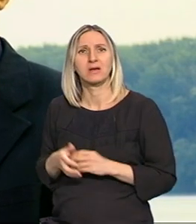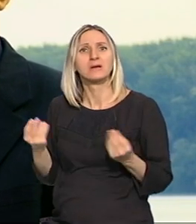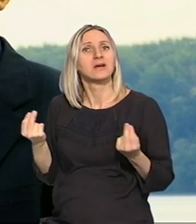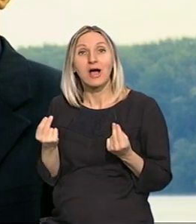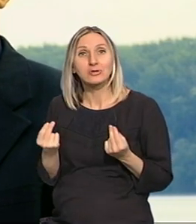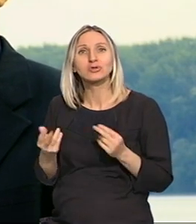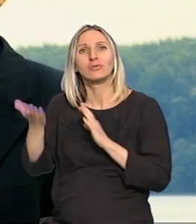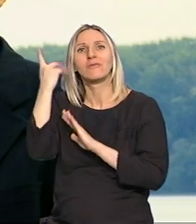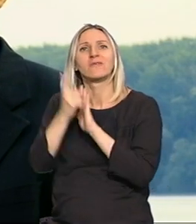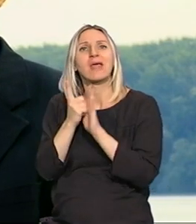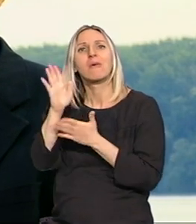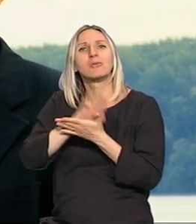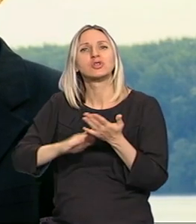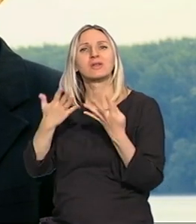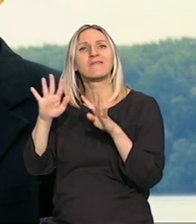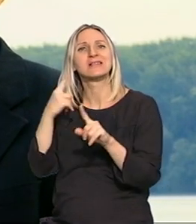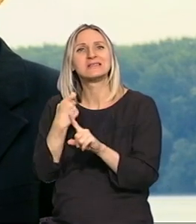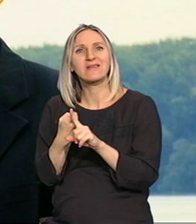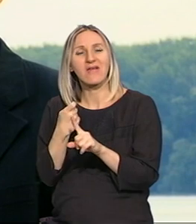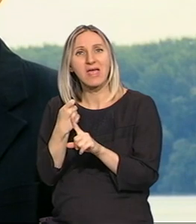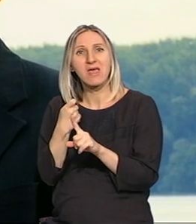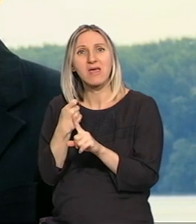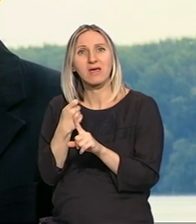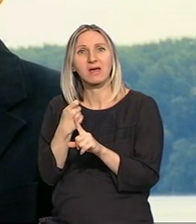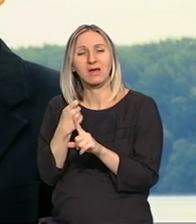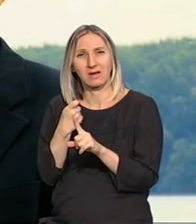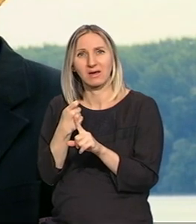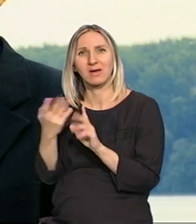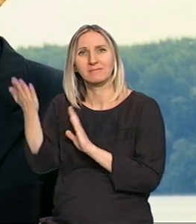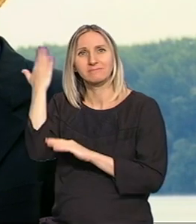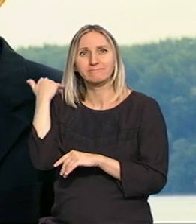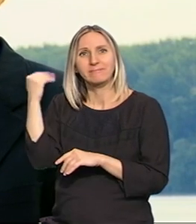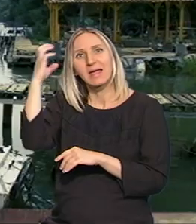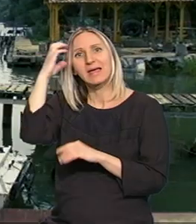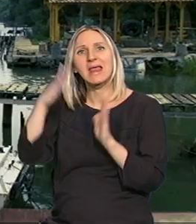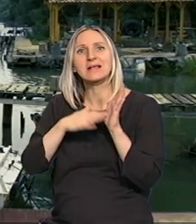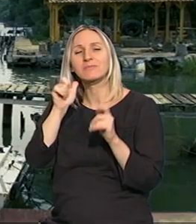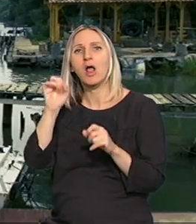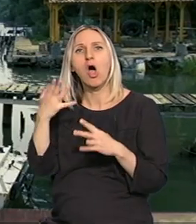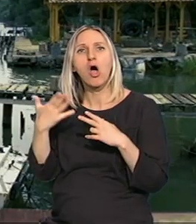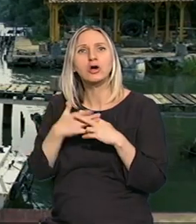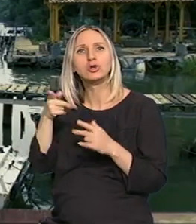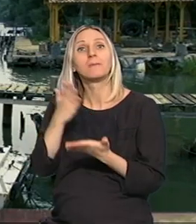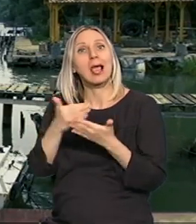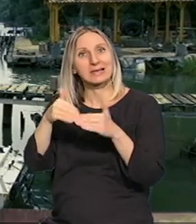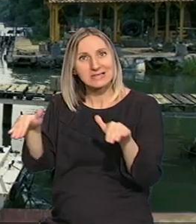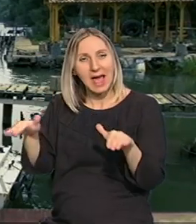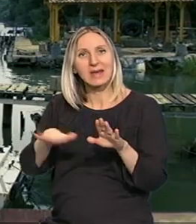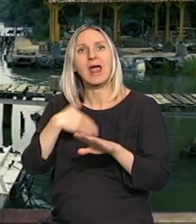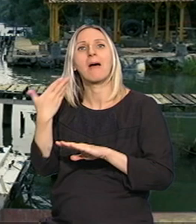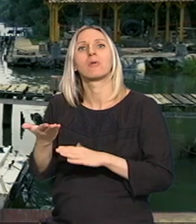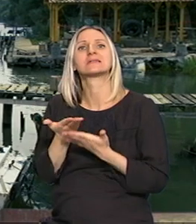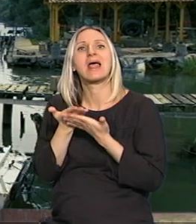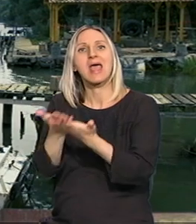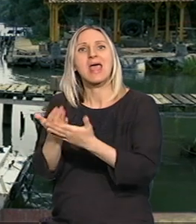nekada, još početkom 19. veka, od vremena kneza Miloša bila carina, kasnije skela koja